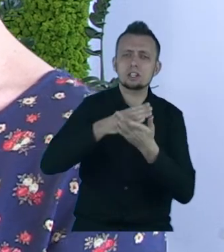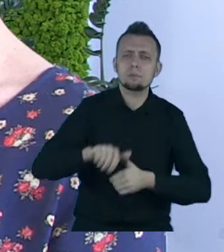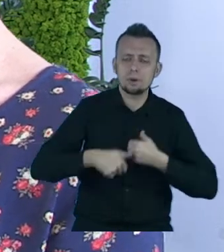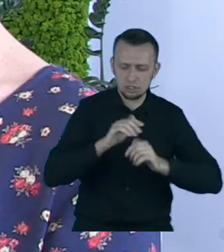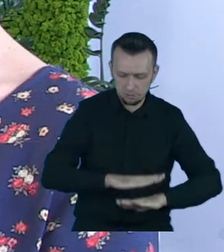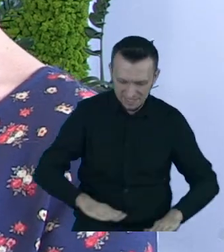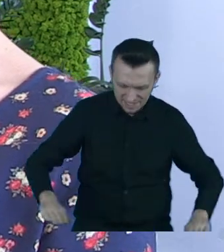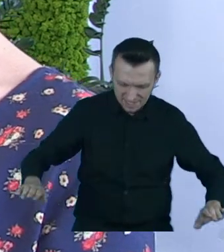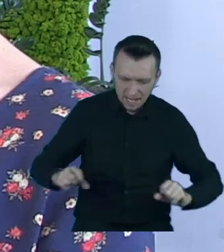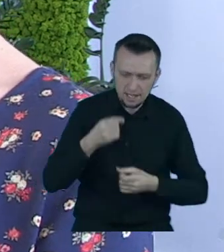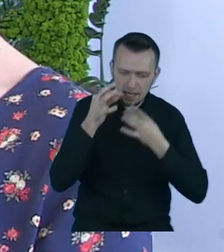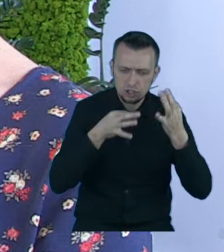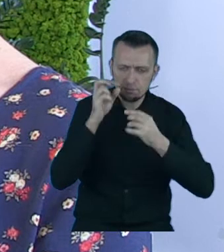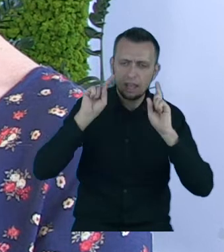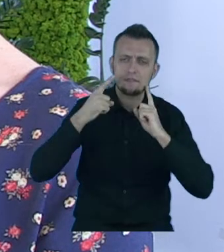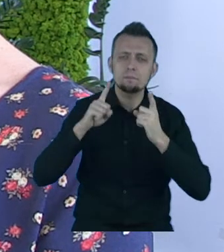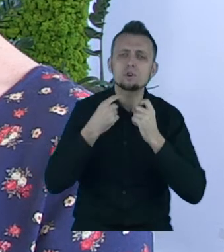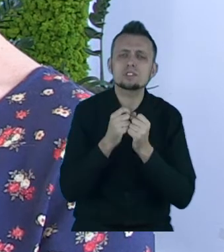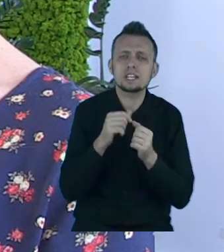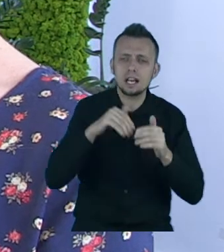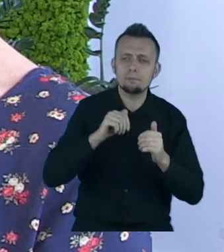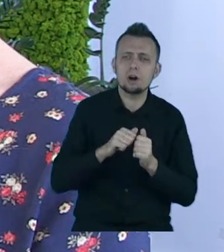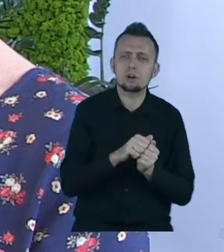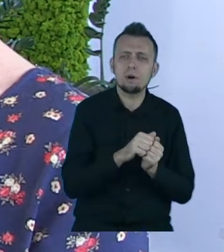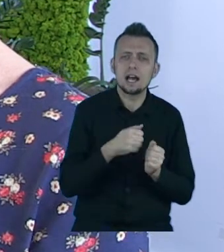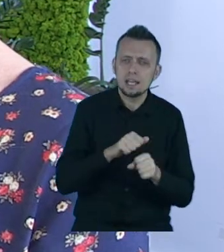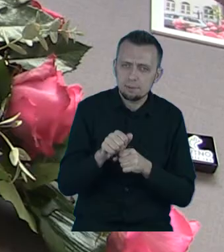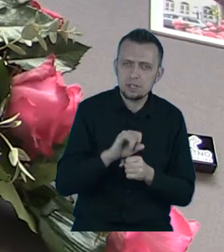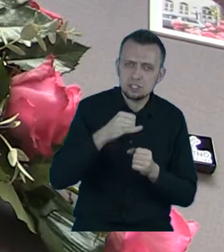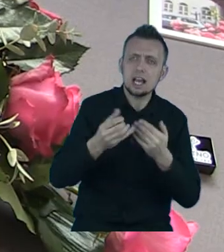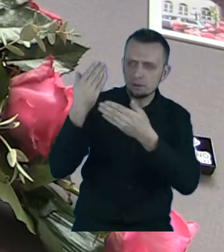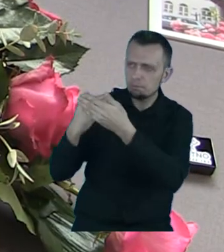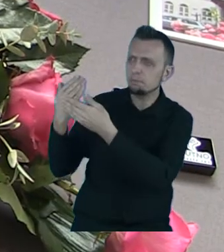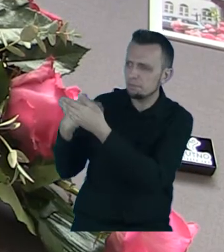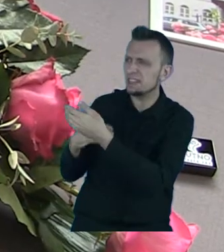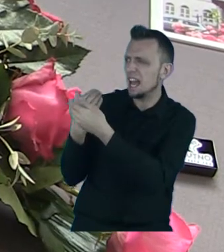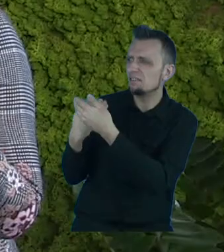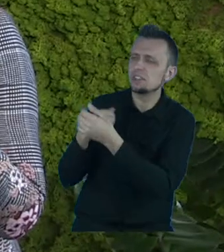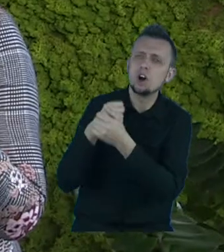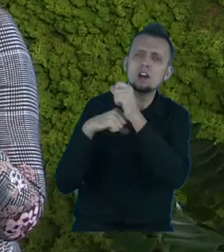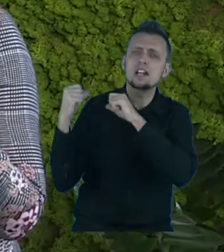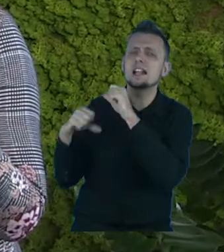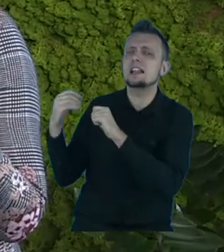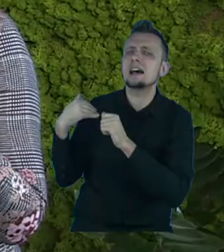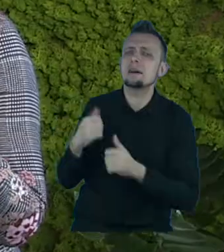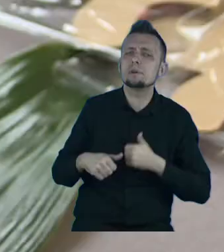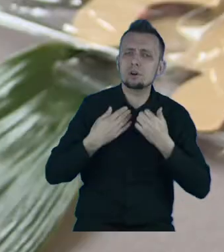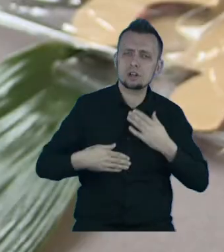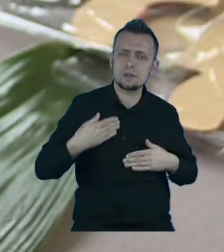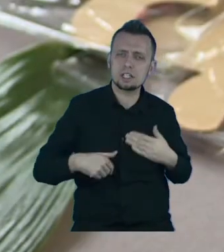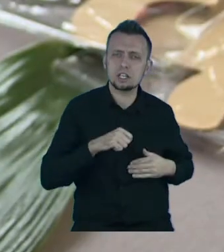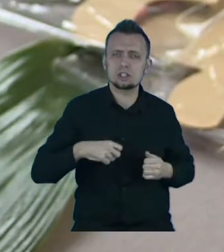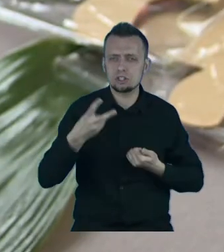latach wrócić i żebyśmy mogli cieszyć się w tym dniu również koncertami. Dokładnie. Bardzo byśmy my sobie tego